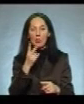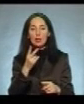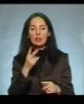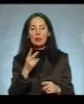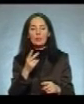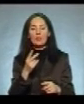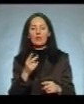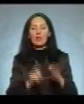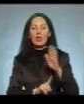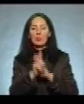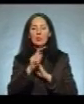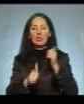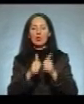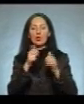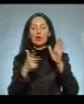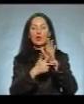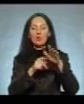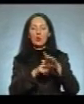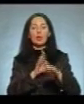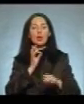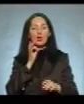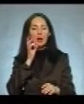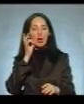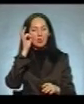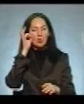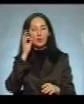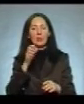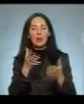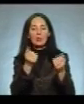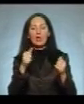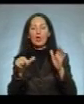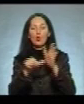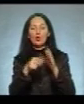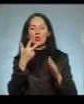Стартував бліц-турнір о 8 ранку. У ньому беруть участь 30 спортсменів.